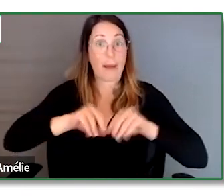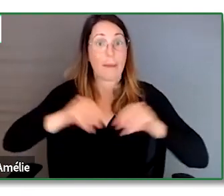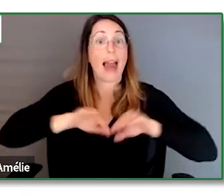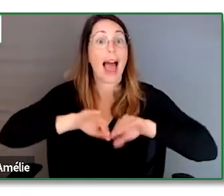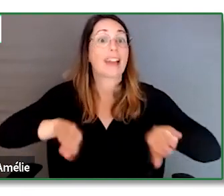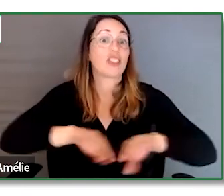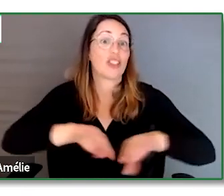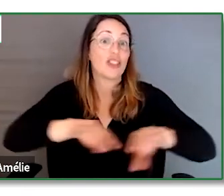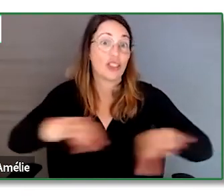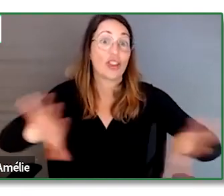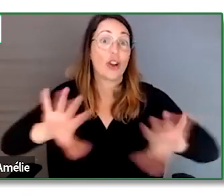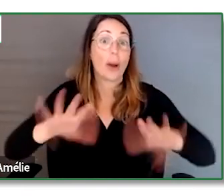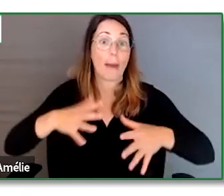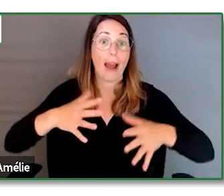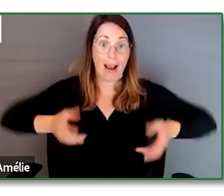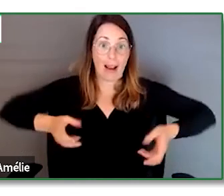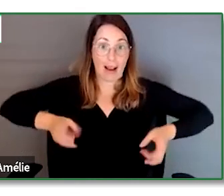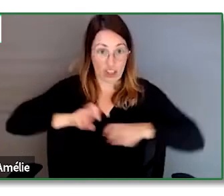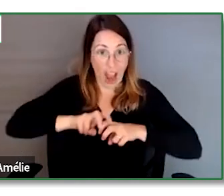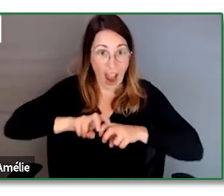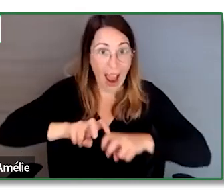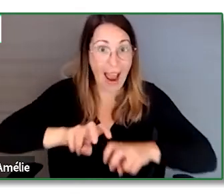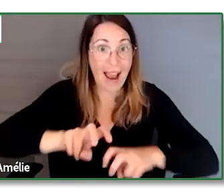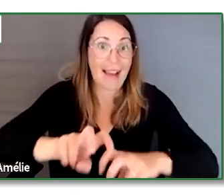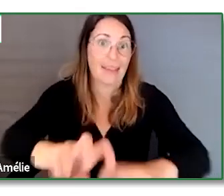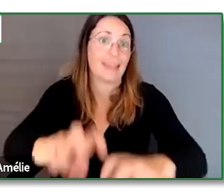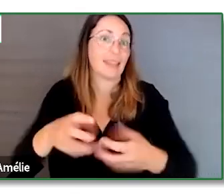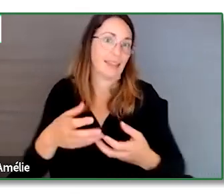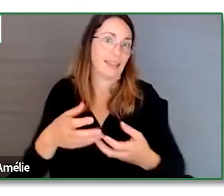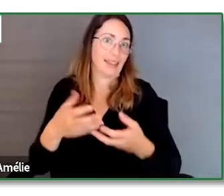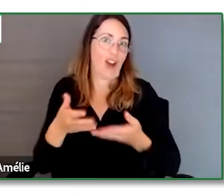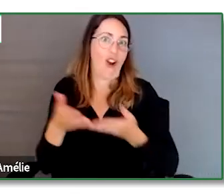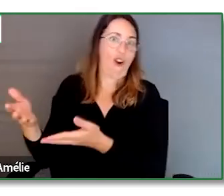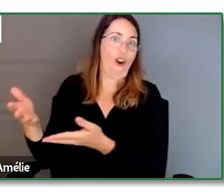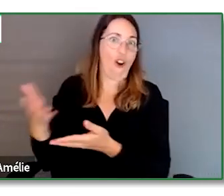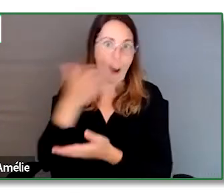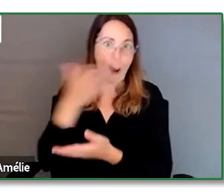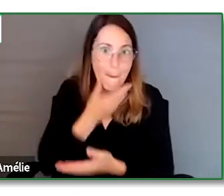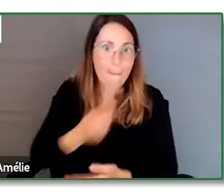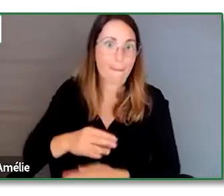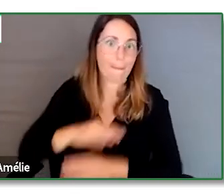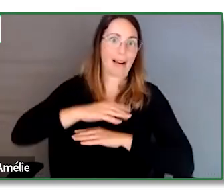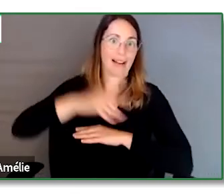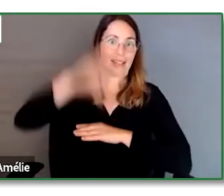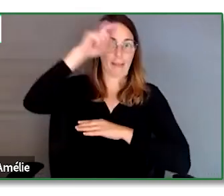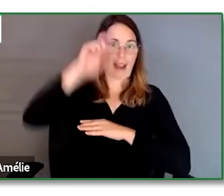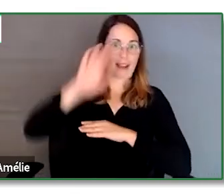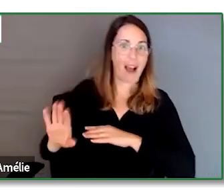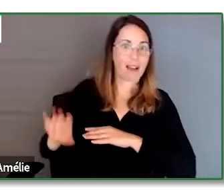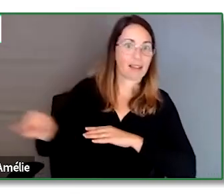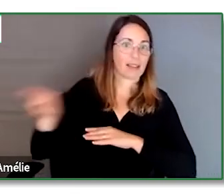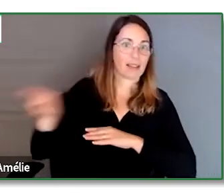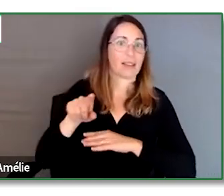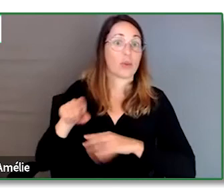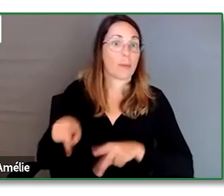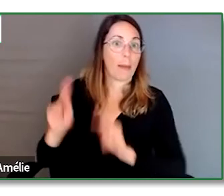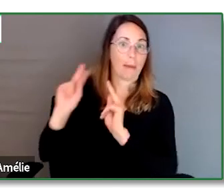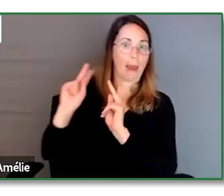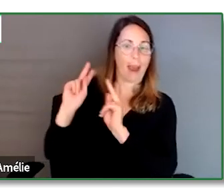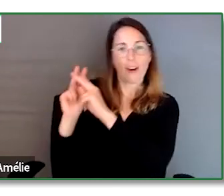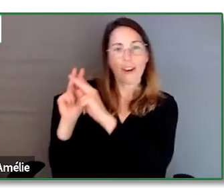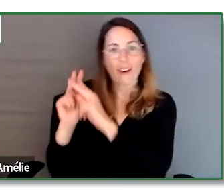Et ça peut offrir une belle expérience en famille et pour permettre à tous de connaître ces plages magnifiques à l'île du